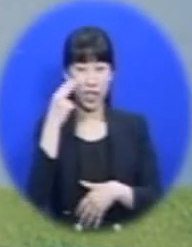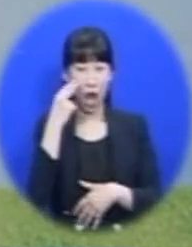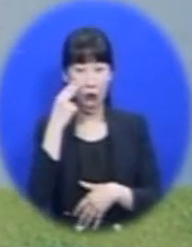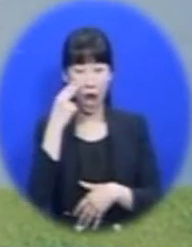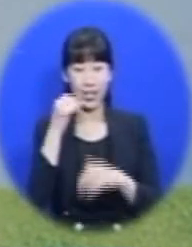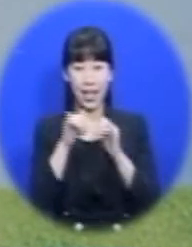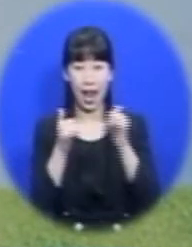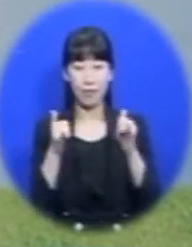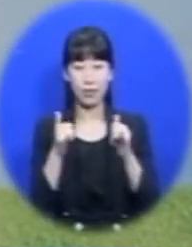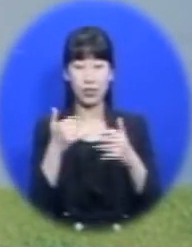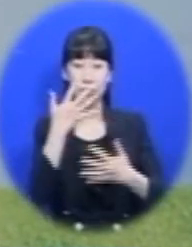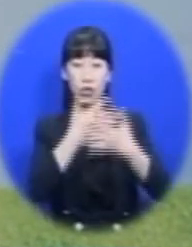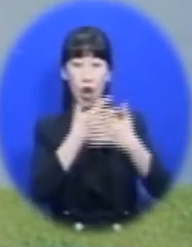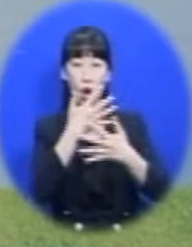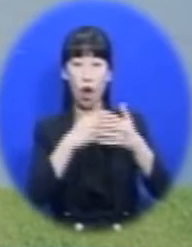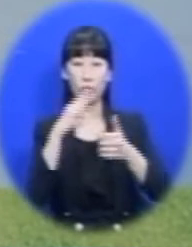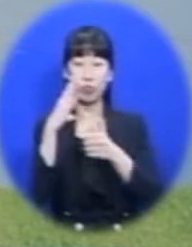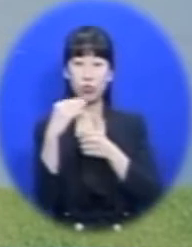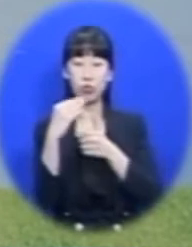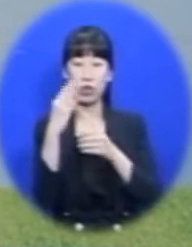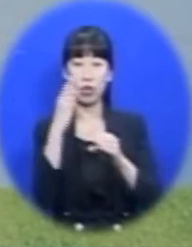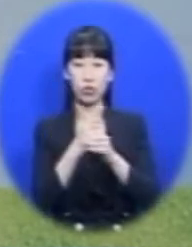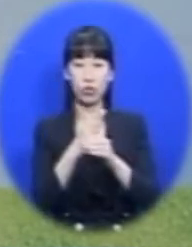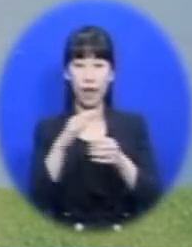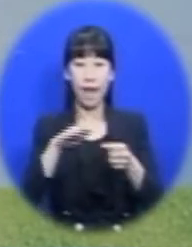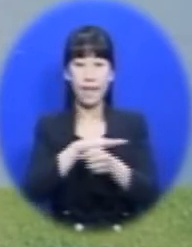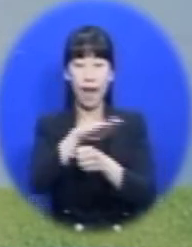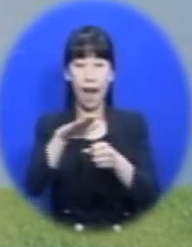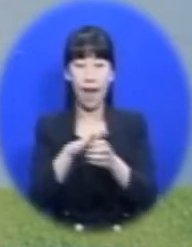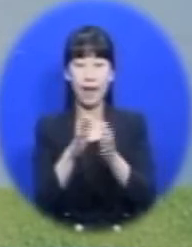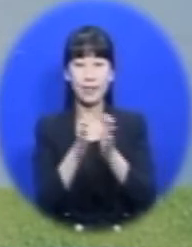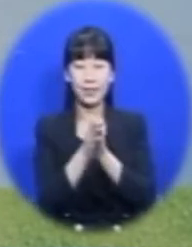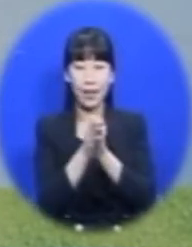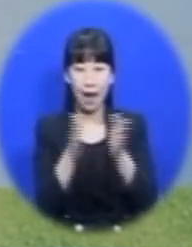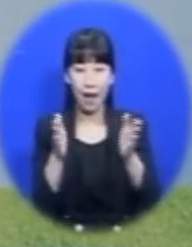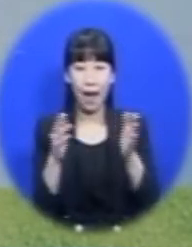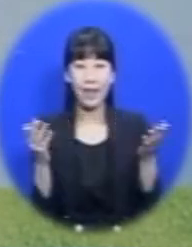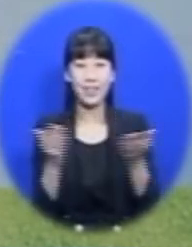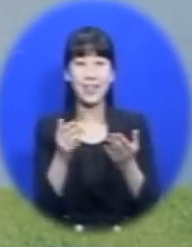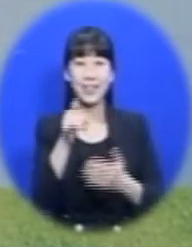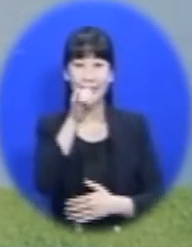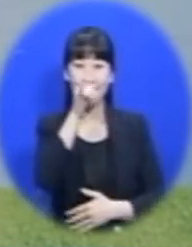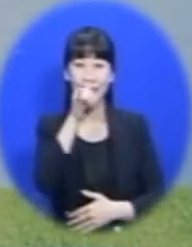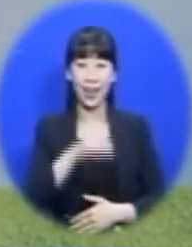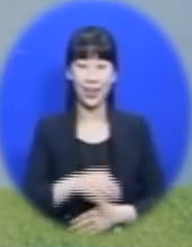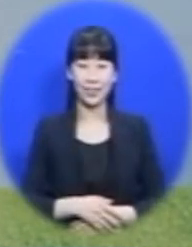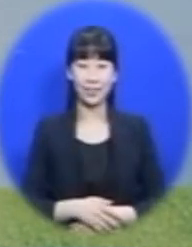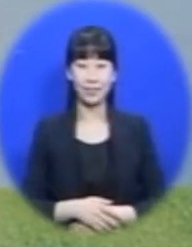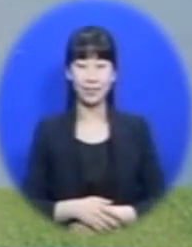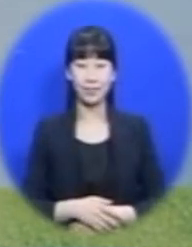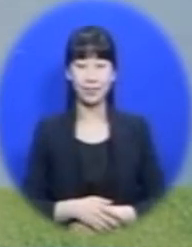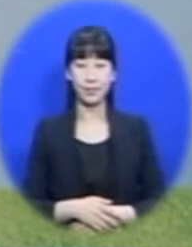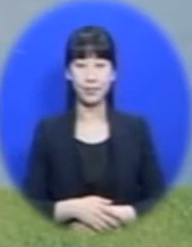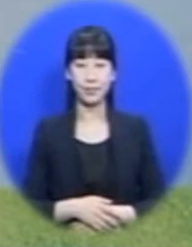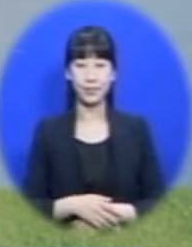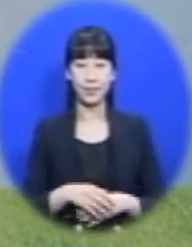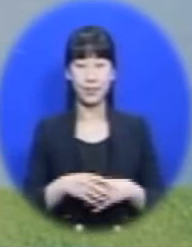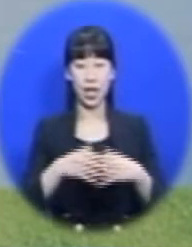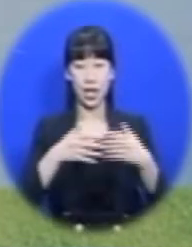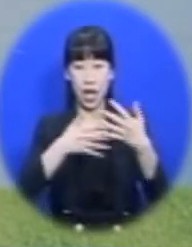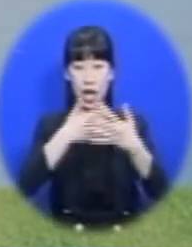연극을 하고 영화를 찍다가 그만 사랑에 빠져버리는 일이 있다는 거예요. 헐리우드 배우인